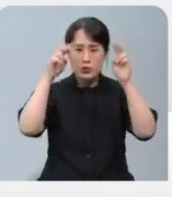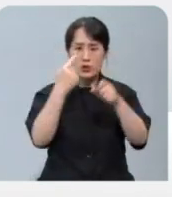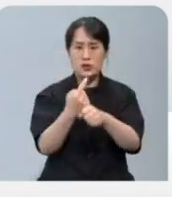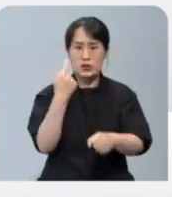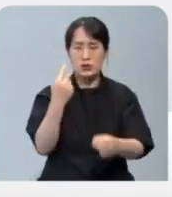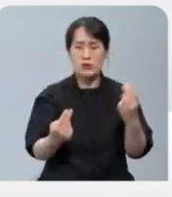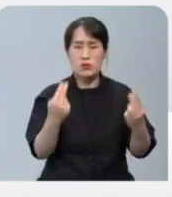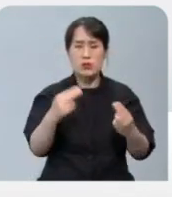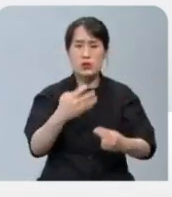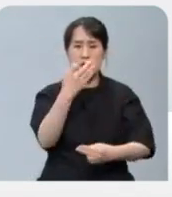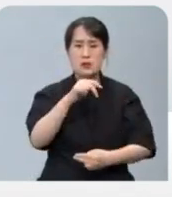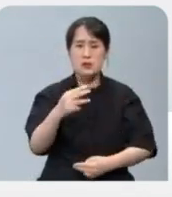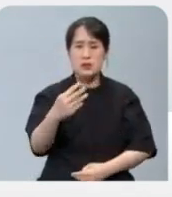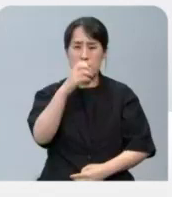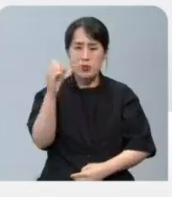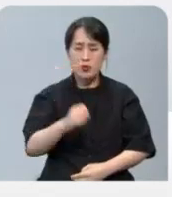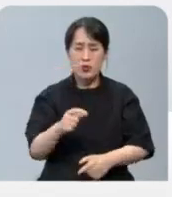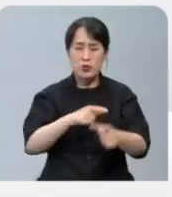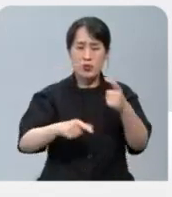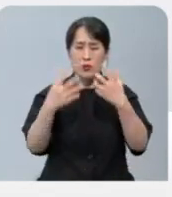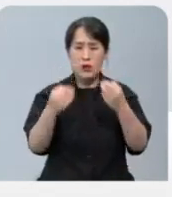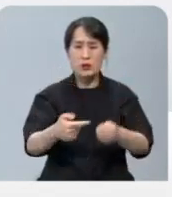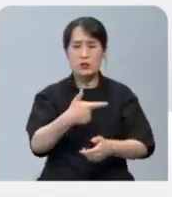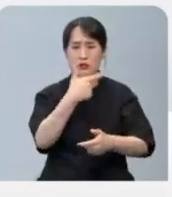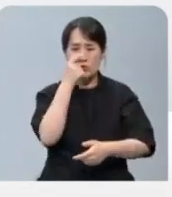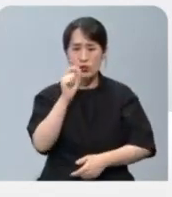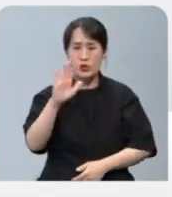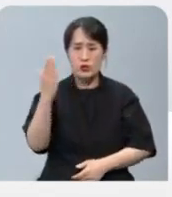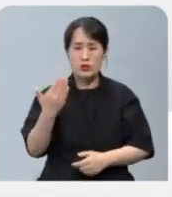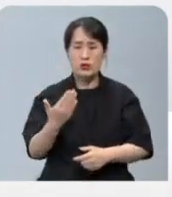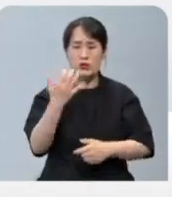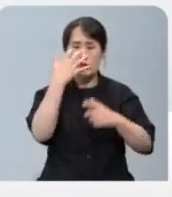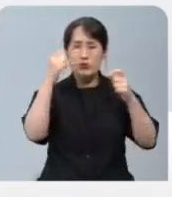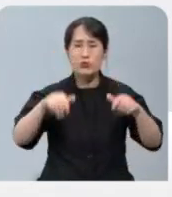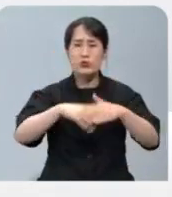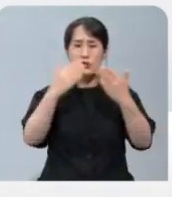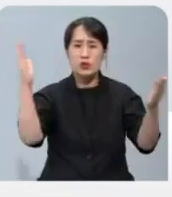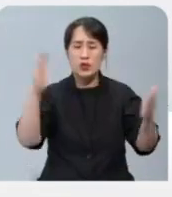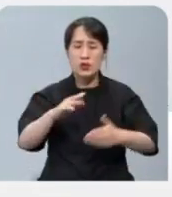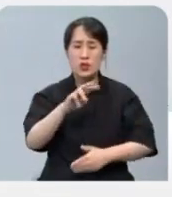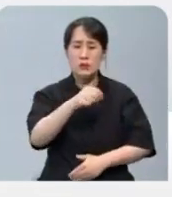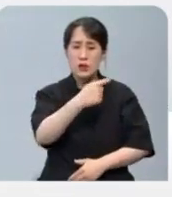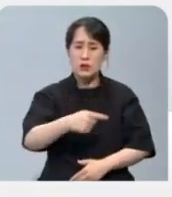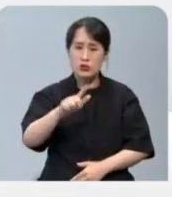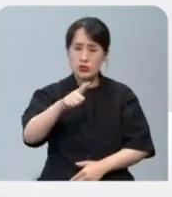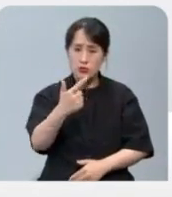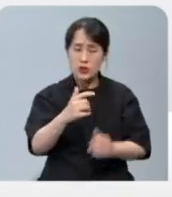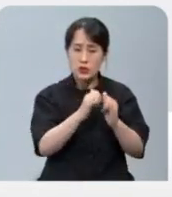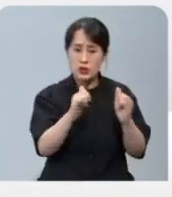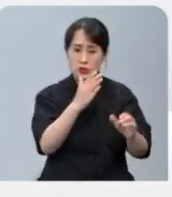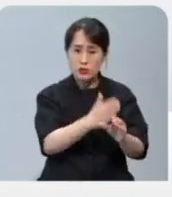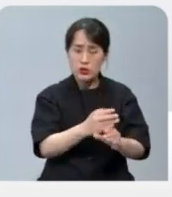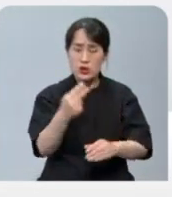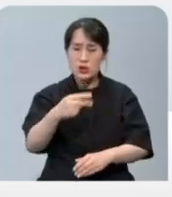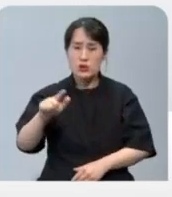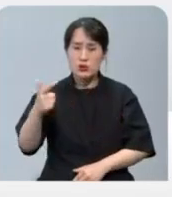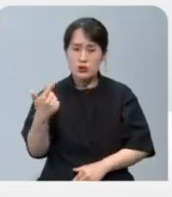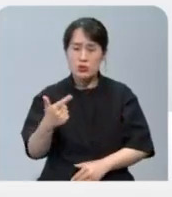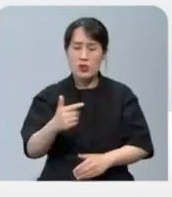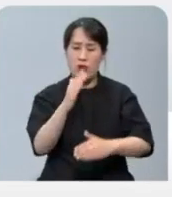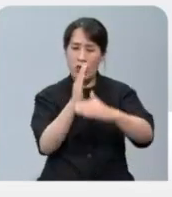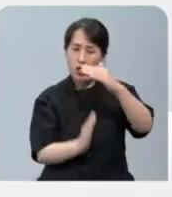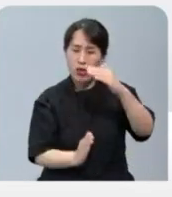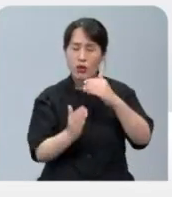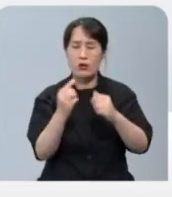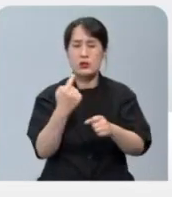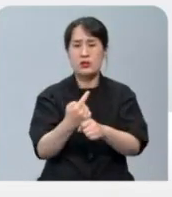전보다 14.3% 포인트나 낮아졌습니다 충북 전체 심스 a 만 1600여 명 가운데 2천 600여 명이 미달의